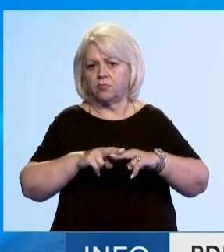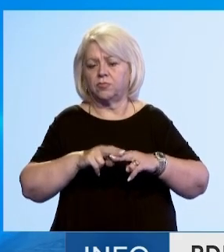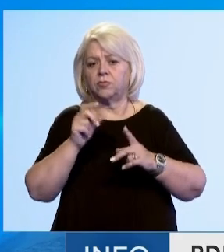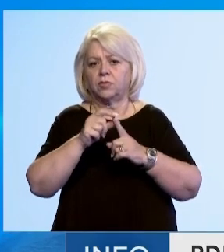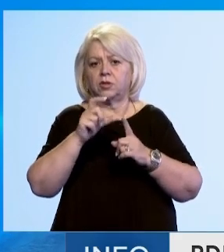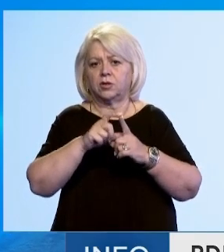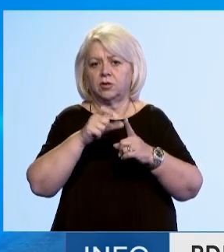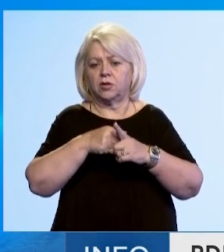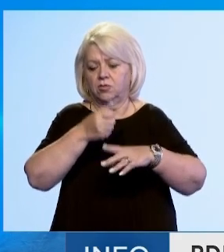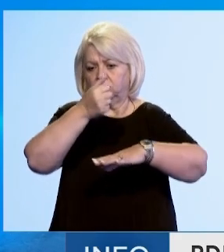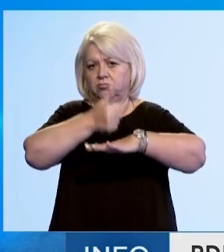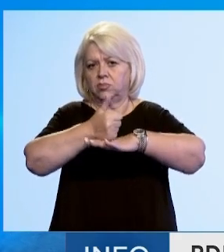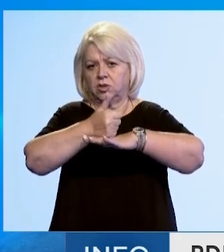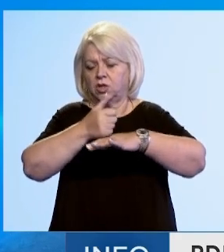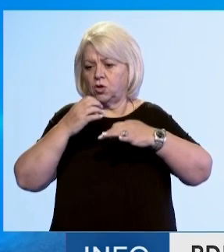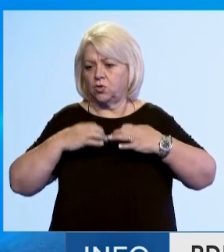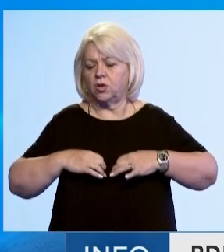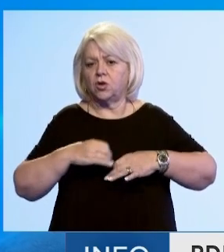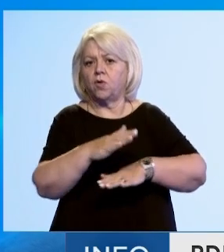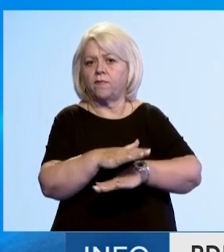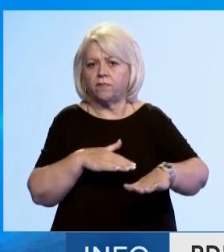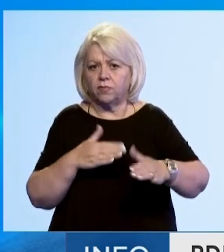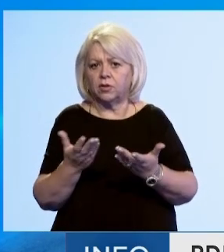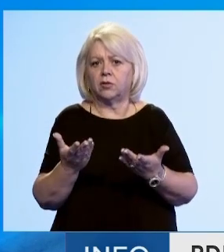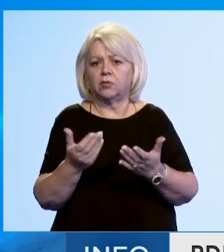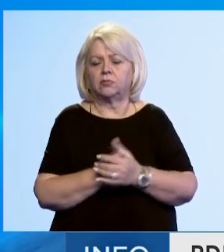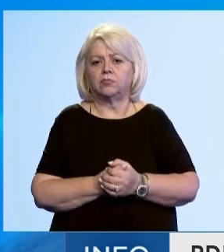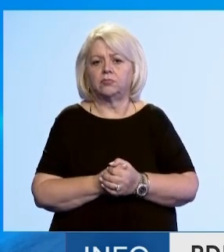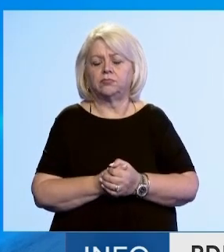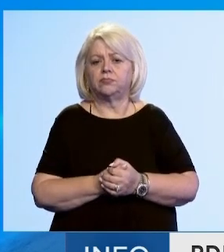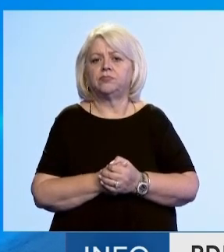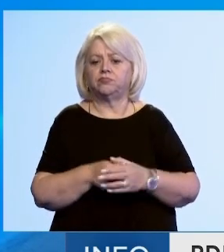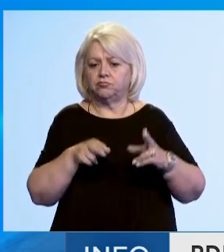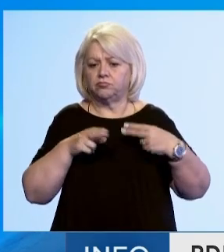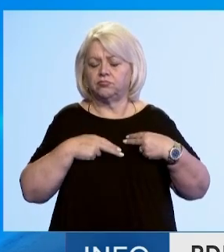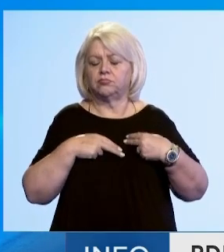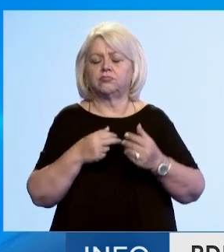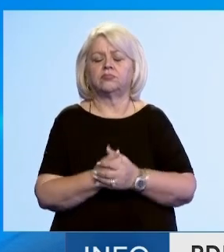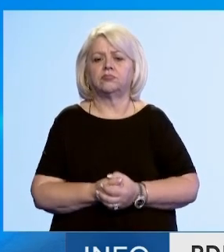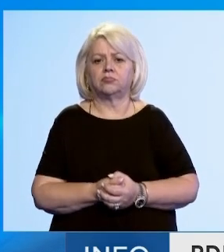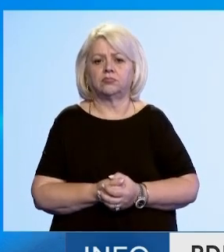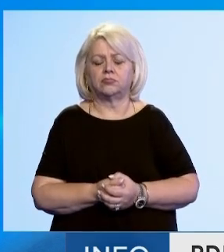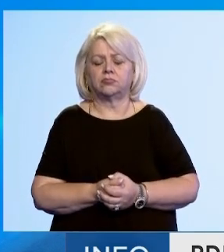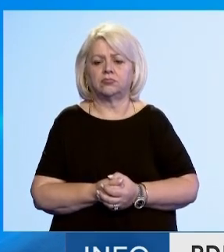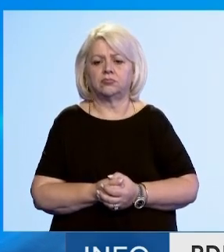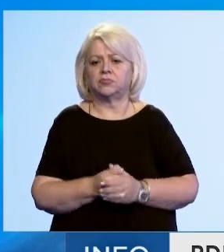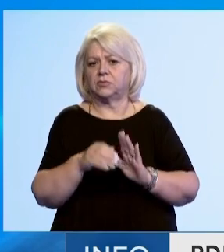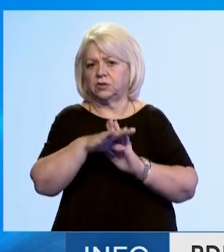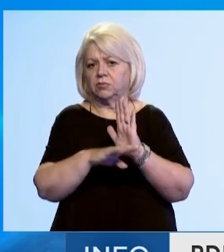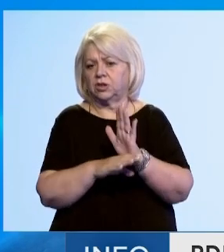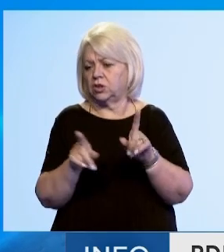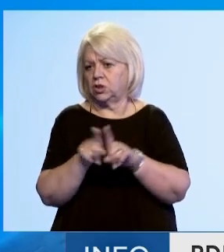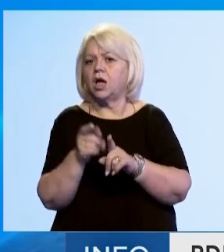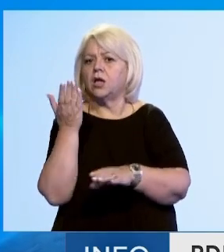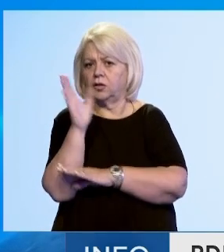tonë dhe kretori të vendit, në kemi pas asë një skandal, kanë kjo dhe tjere në dhe kretorën do të ligjit.